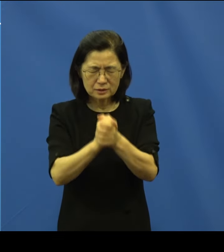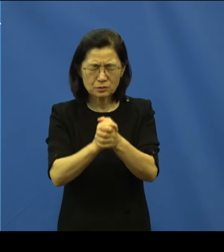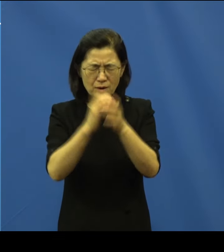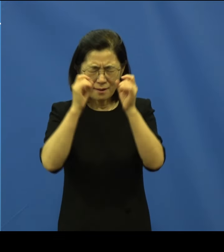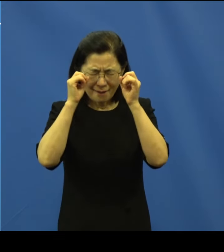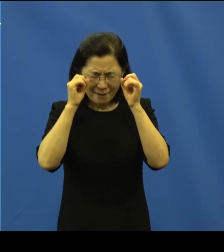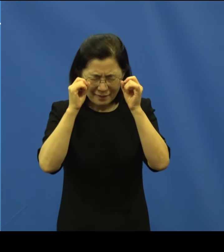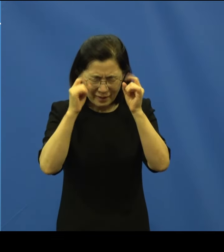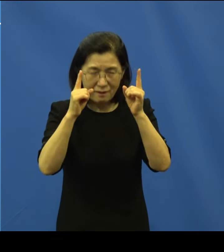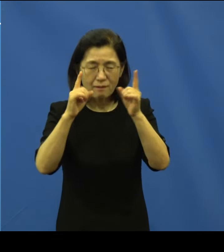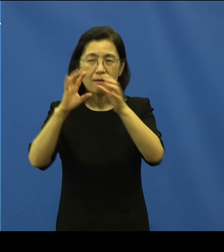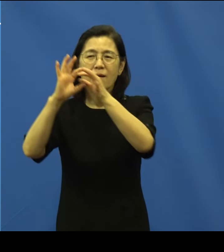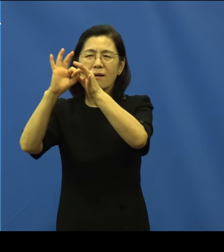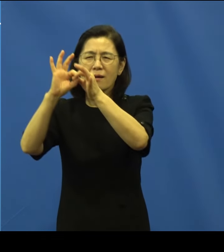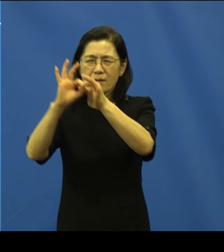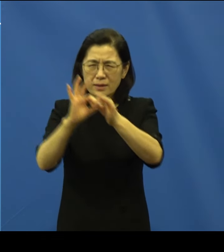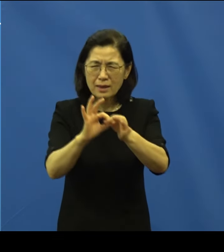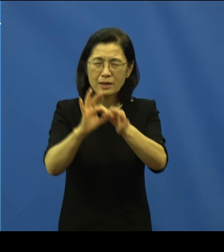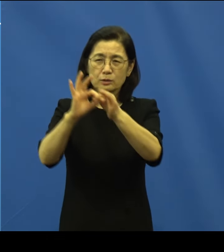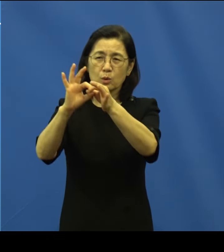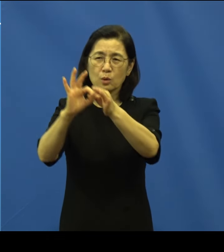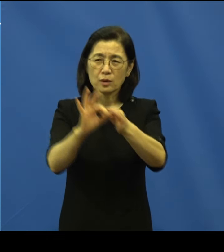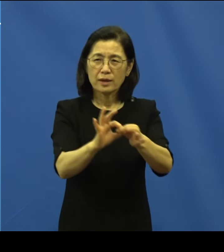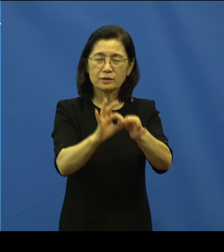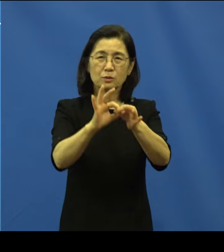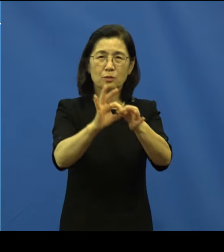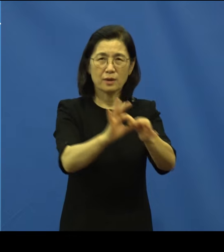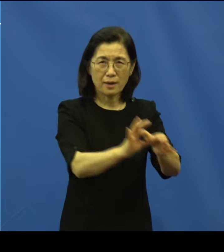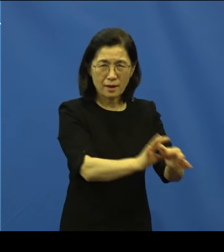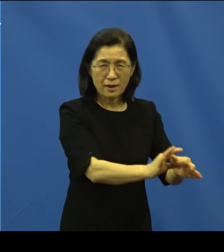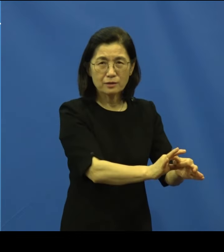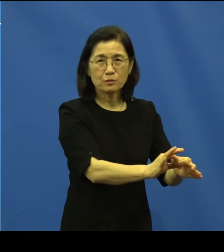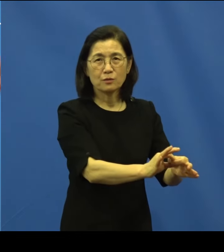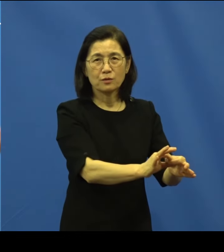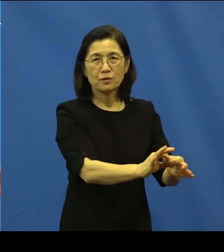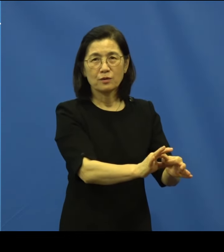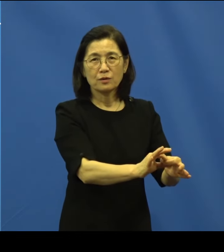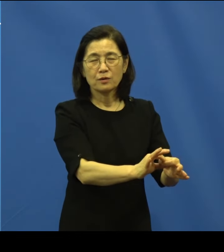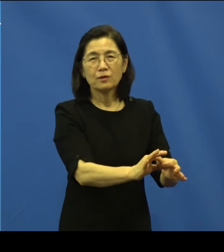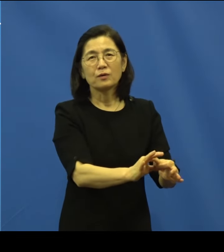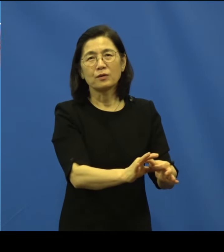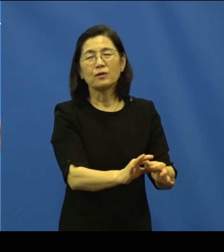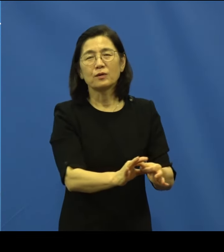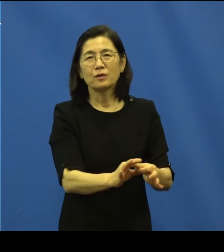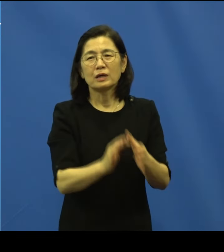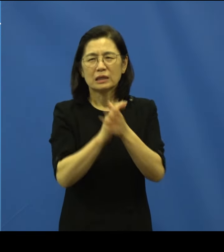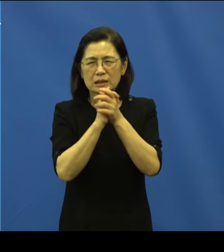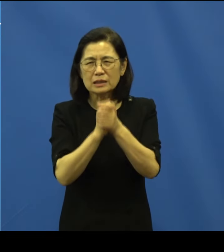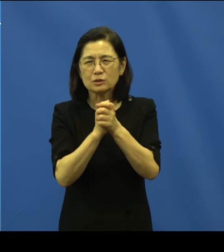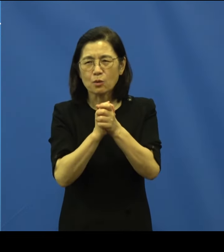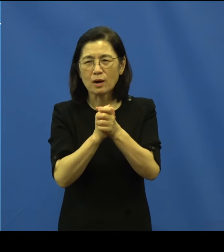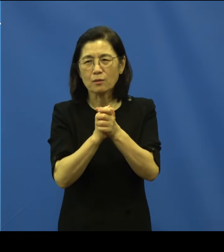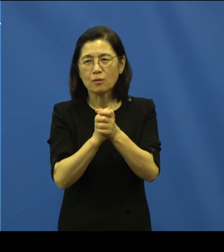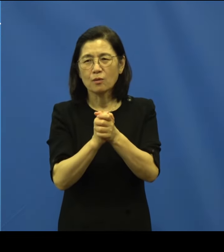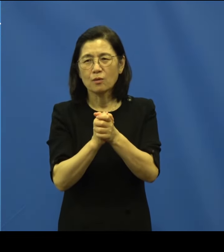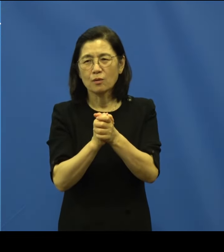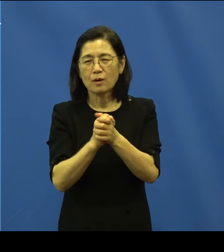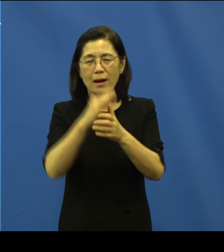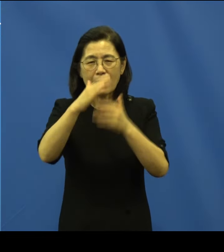깨어서 끊임없이, 여러분, 쉼 없이 이제 이 새벽봉에 맞추고 이제 아이고 잠 좀 열심히 자자, 이게 아니고